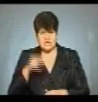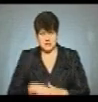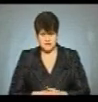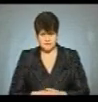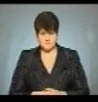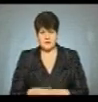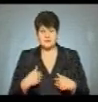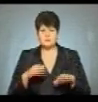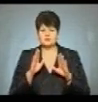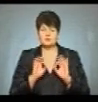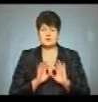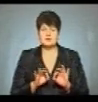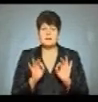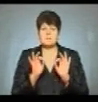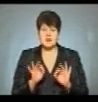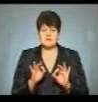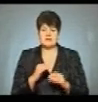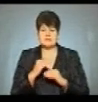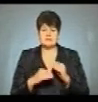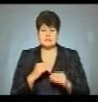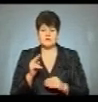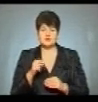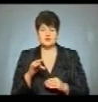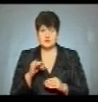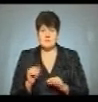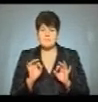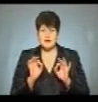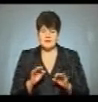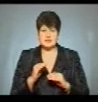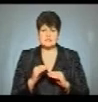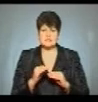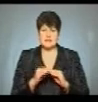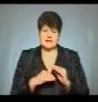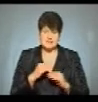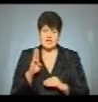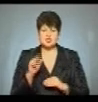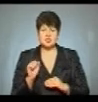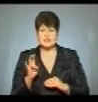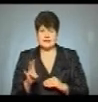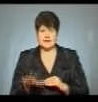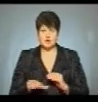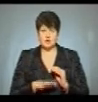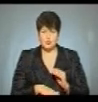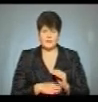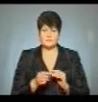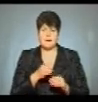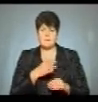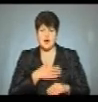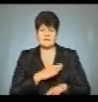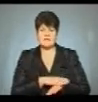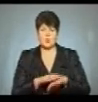будемо розповідати правильність накладання отаких джгутів, правильність накладання шин на ножки, на поранені